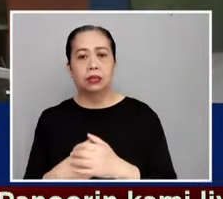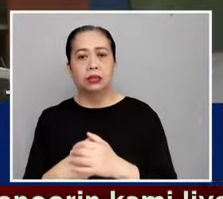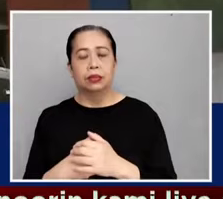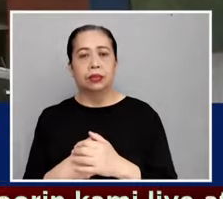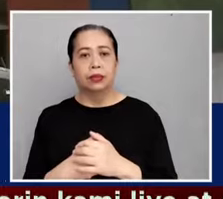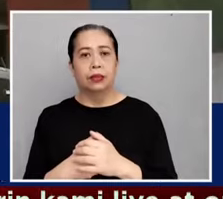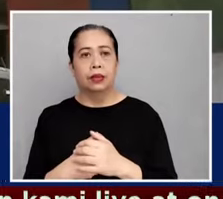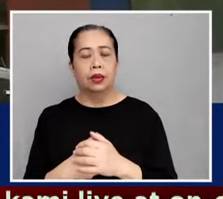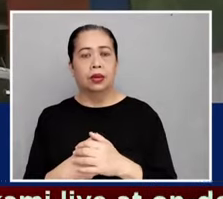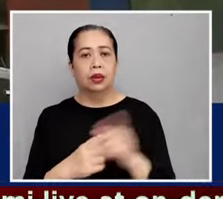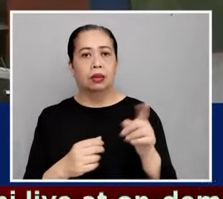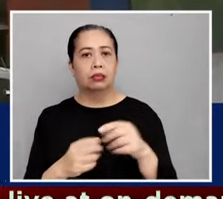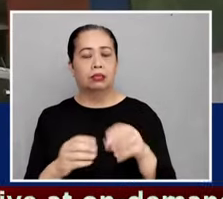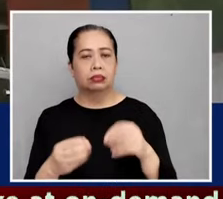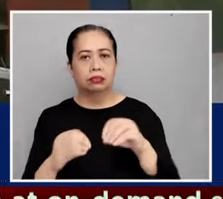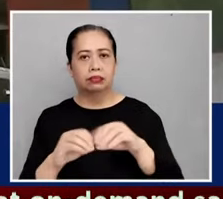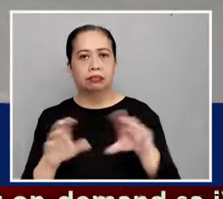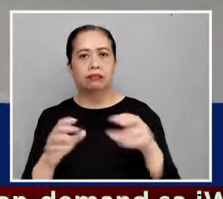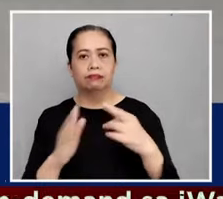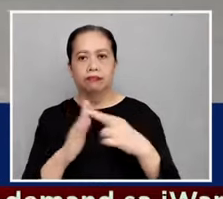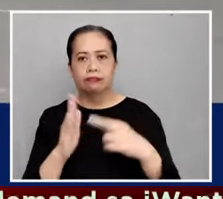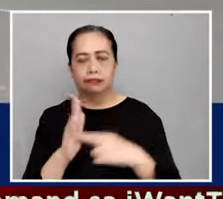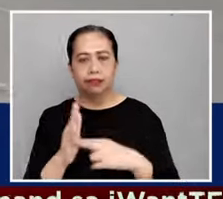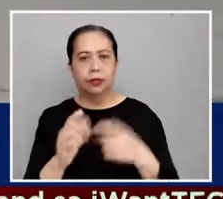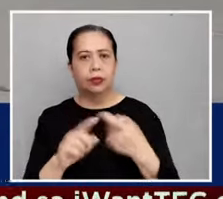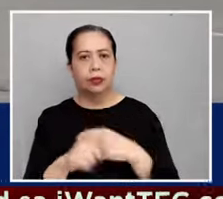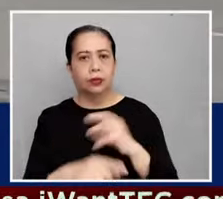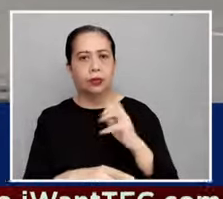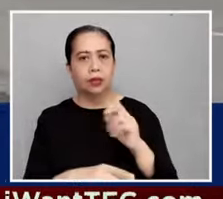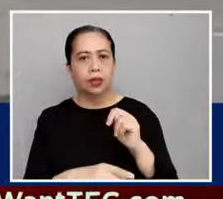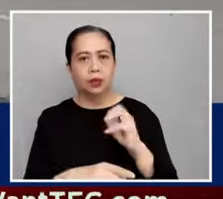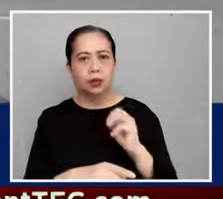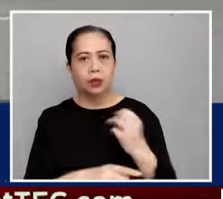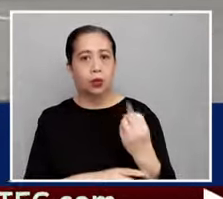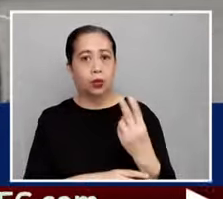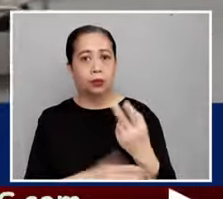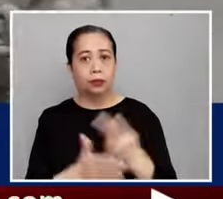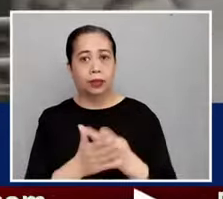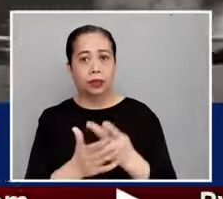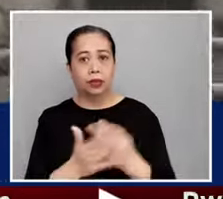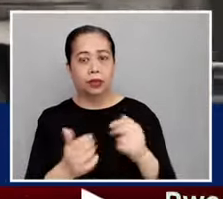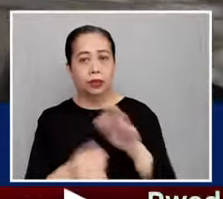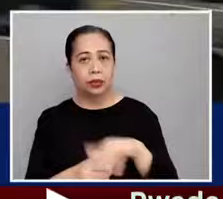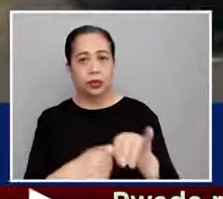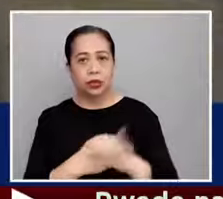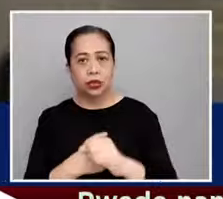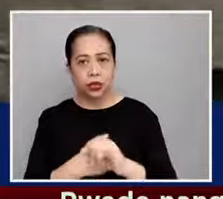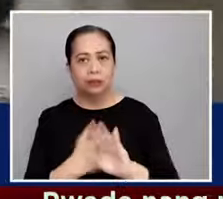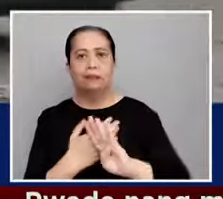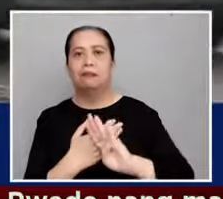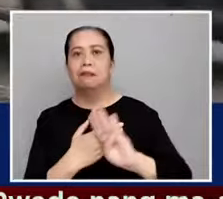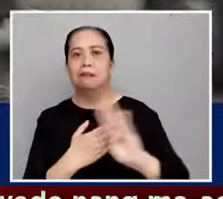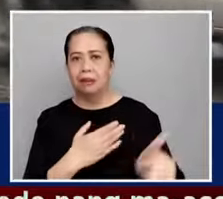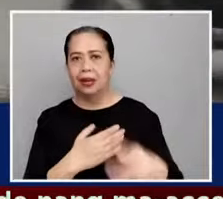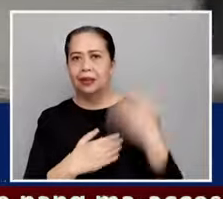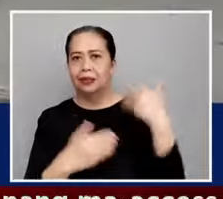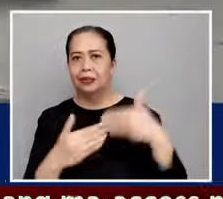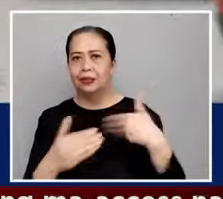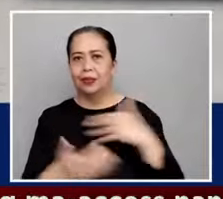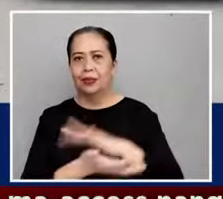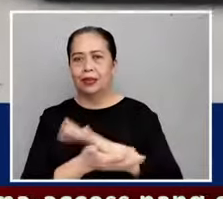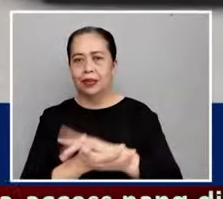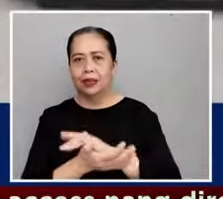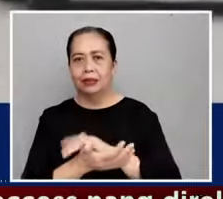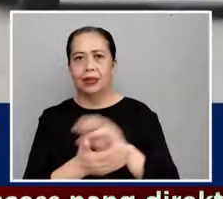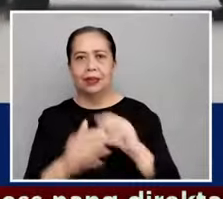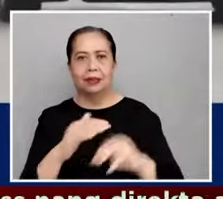Board ang pagpapatupad nito. Mula sa minimum fare na 12 pesos ngayon sa mga jeep, ibabalik ang pre-pandemic minimum fare